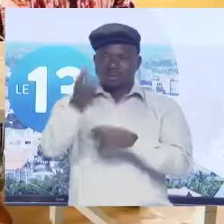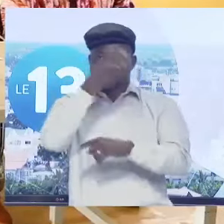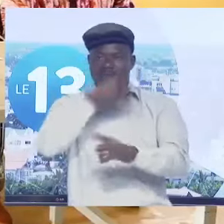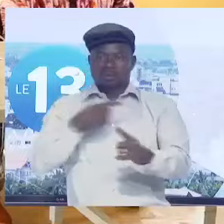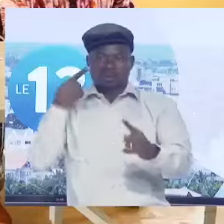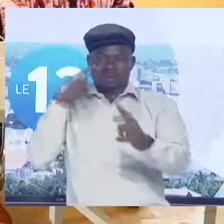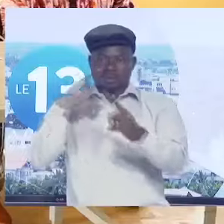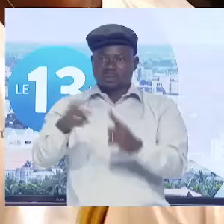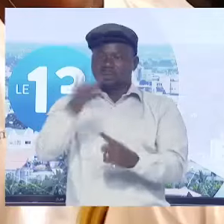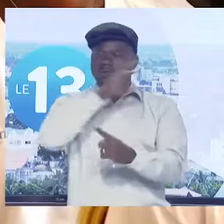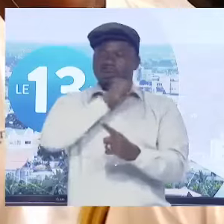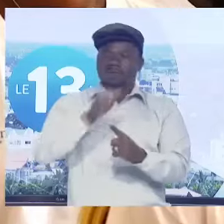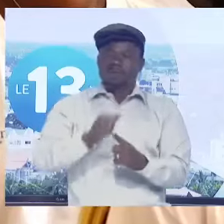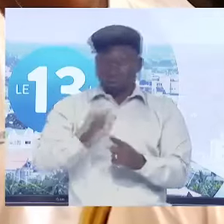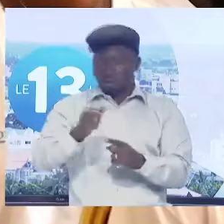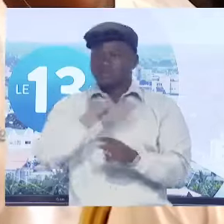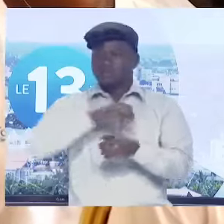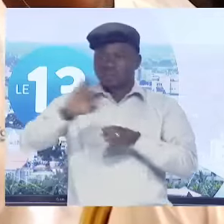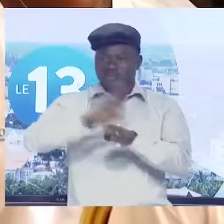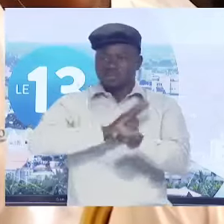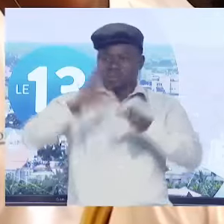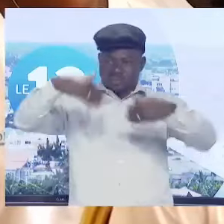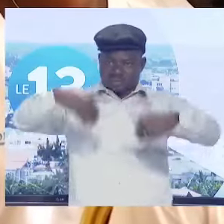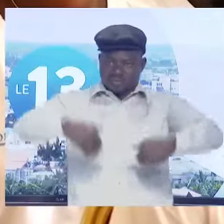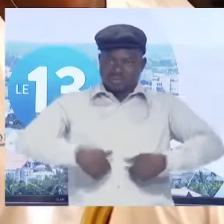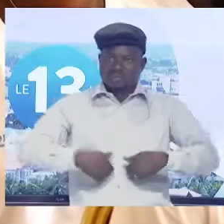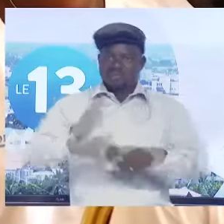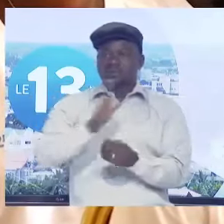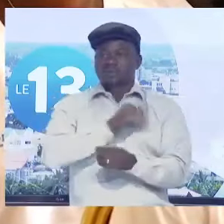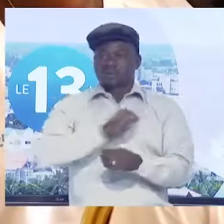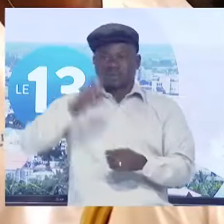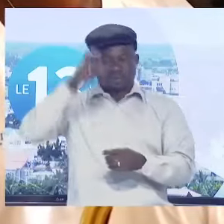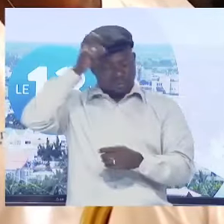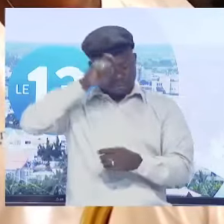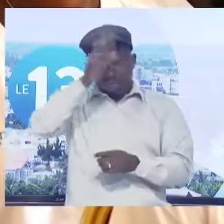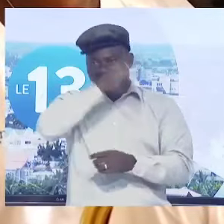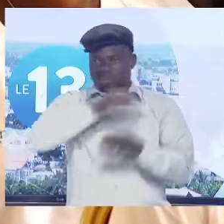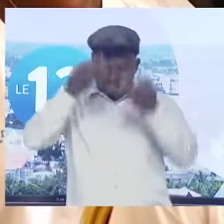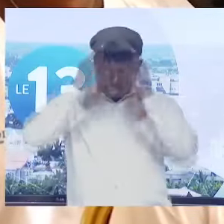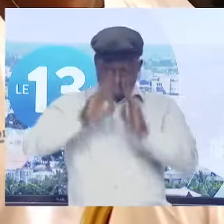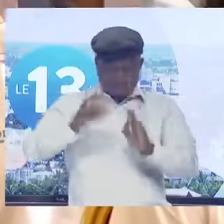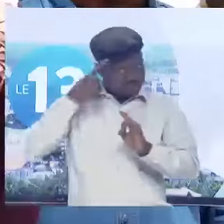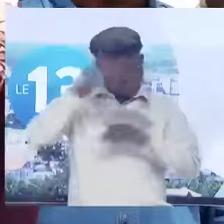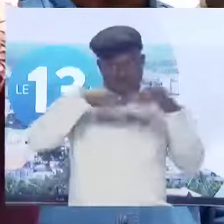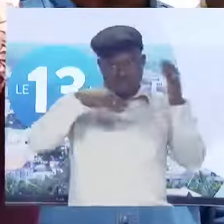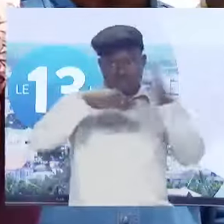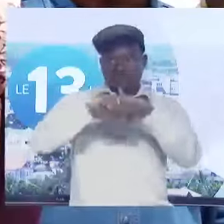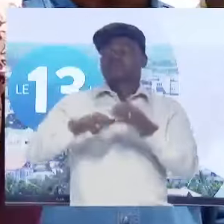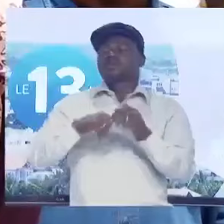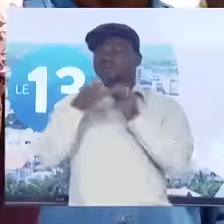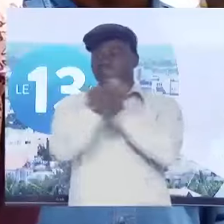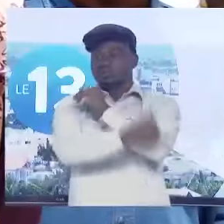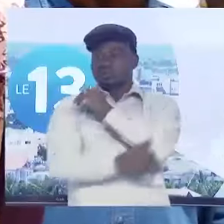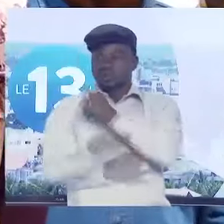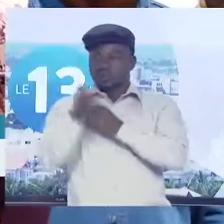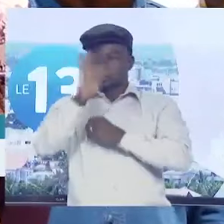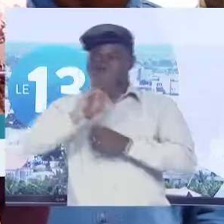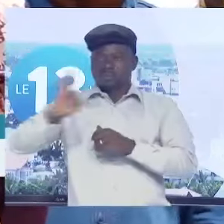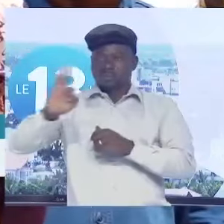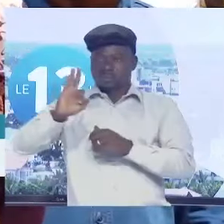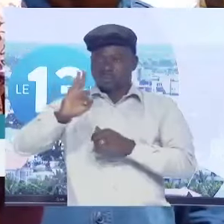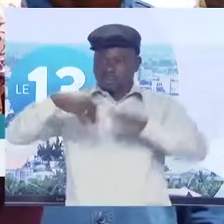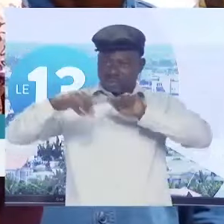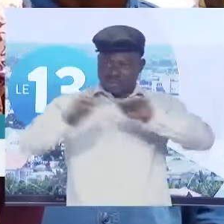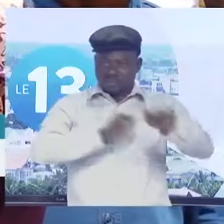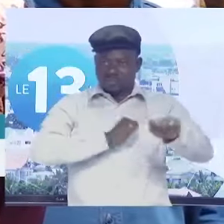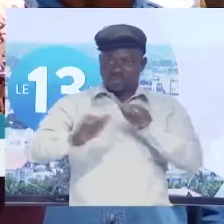une jeunesse consciente et engagée dans la construction de la nation burkinabé. Les activités vont s'articuler